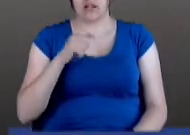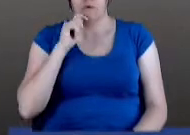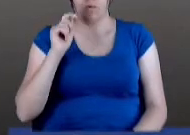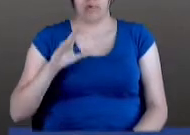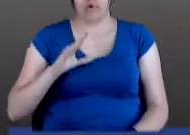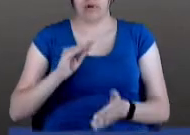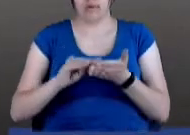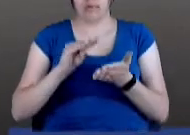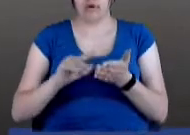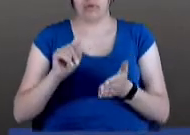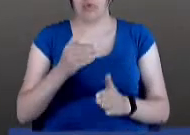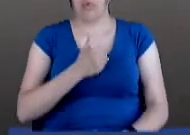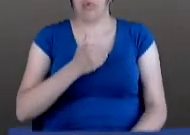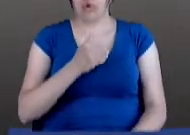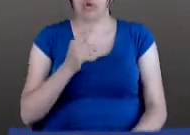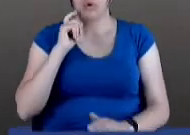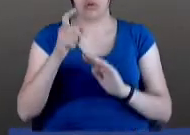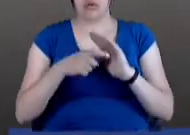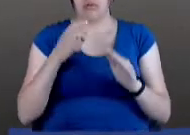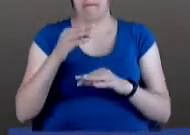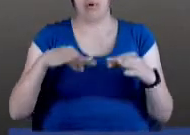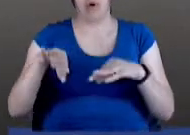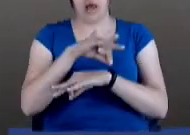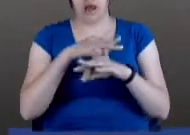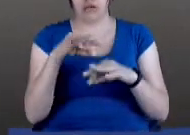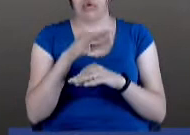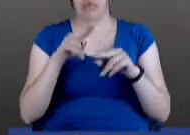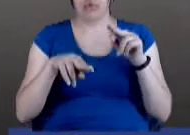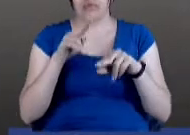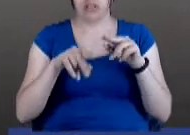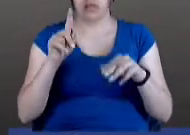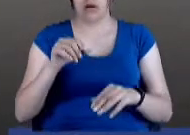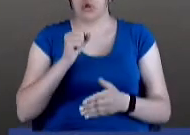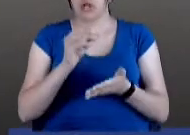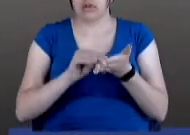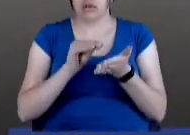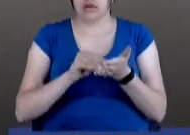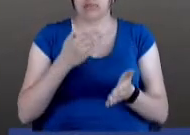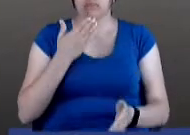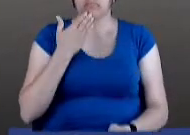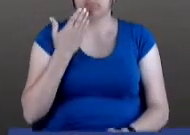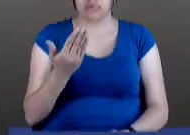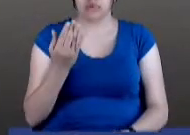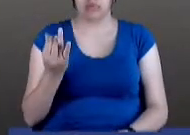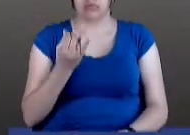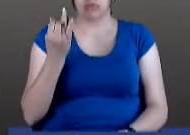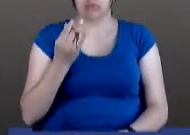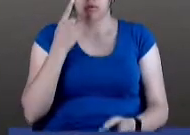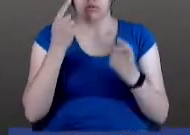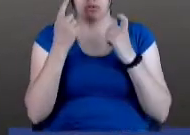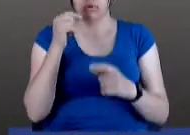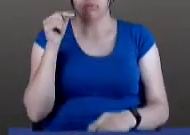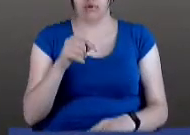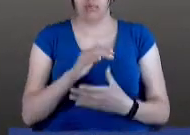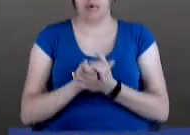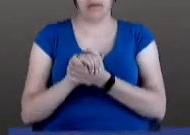вони хочуть ознайомитися з проектом «Велике будівництво». Також журналістів цікавить інформація щодо того перемир'я,